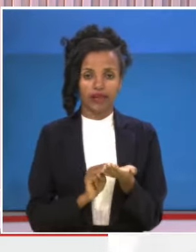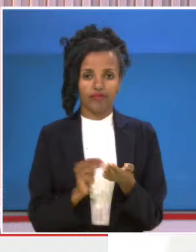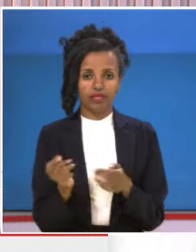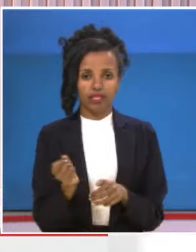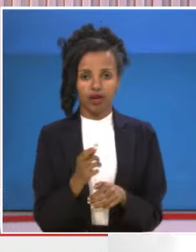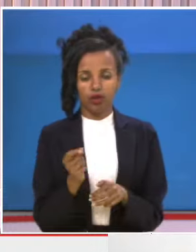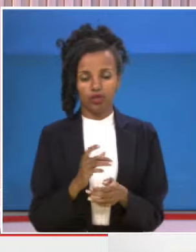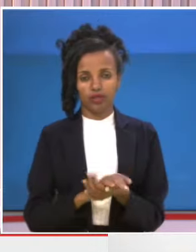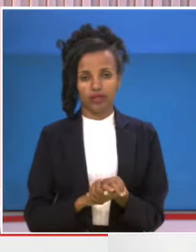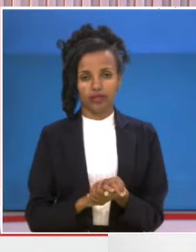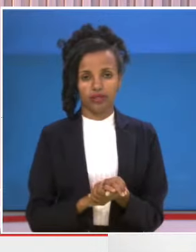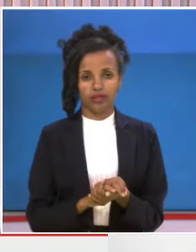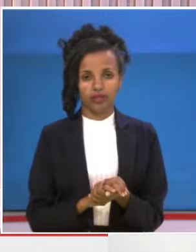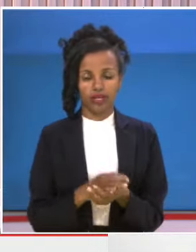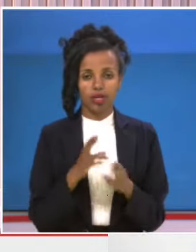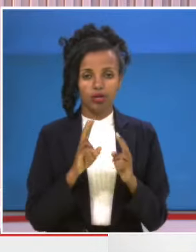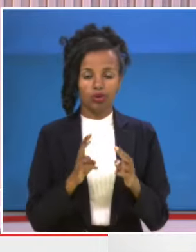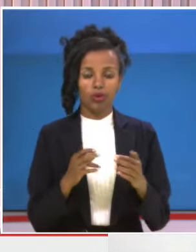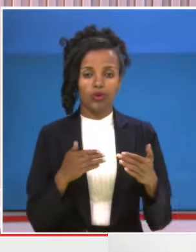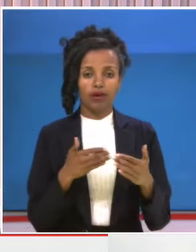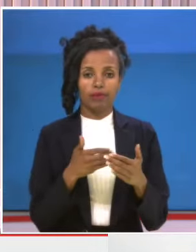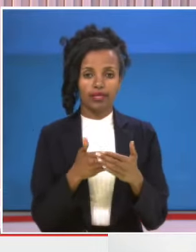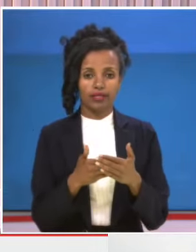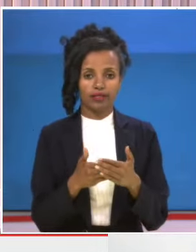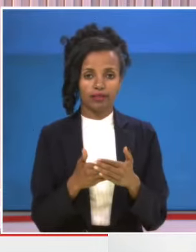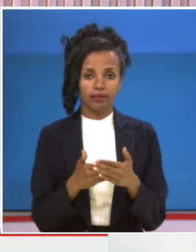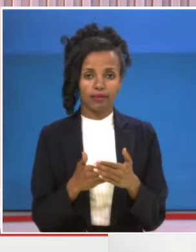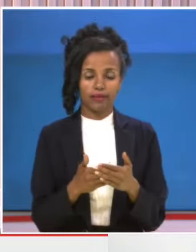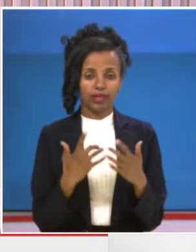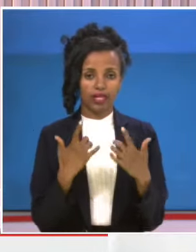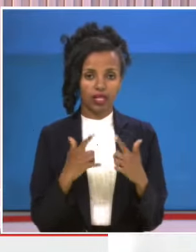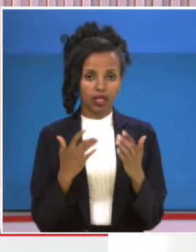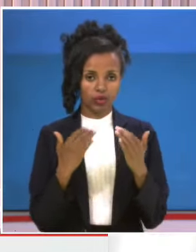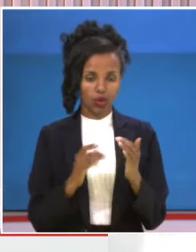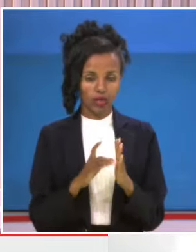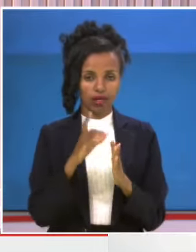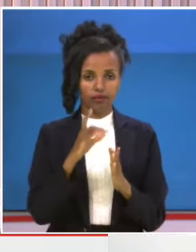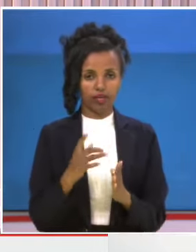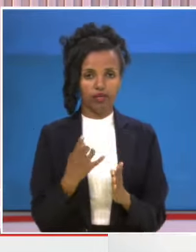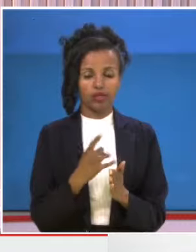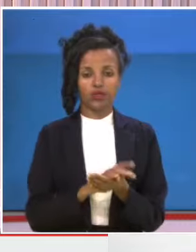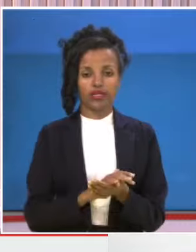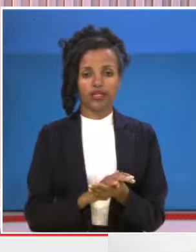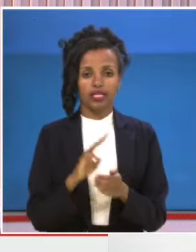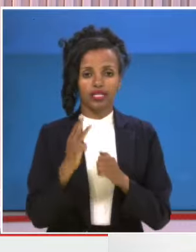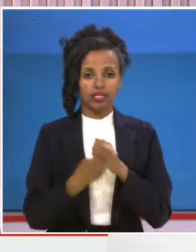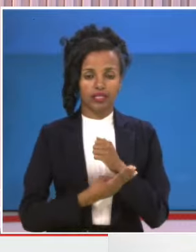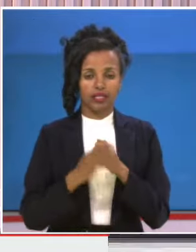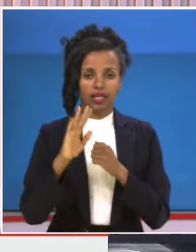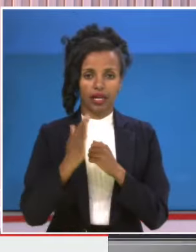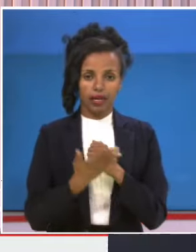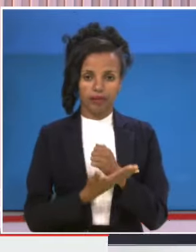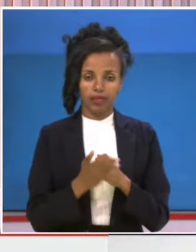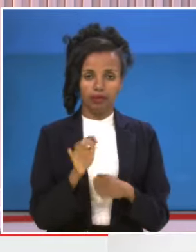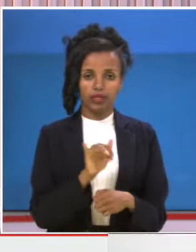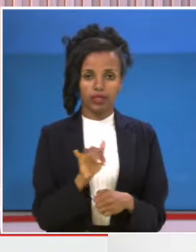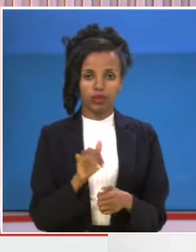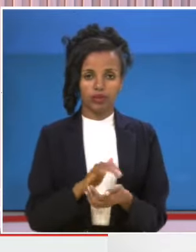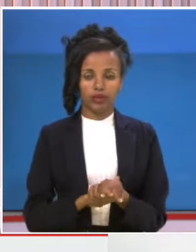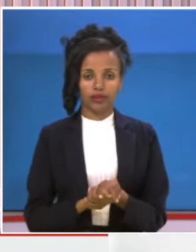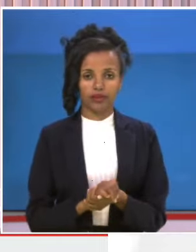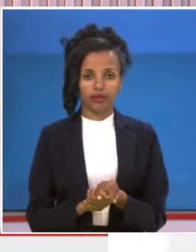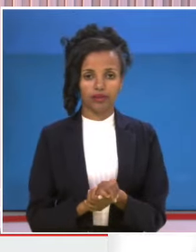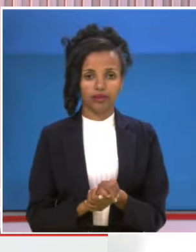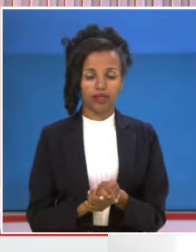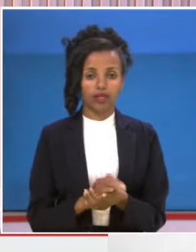ዝርያዎች ቶሎ የመድረስ እድላቸው አሁን ከፍተኛ ስለሆነ ስንዴ ገብስ የመሳሰሉት